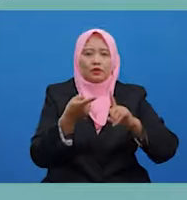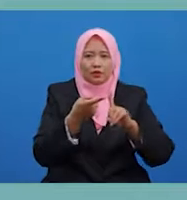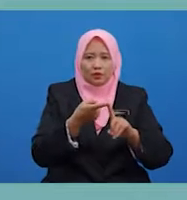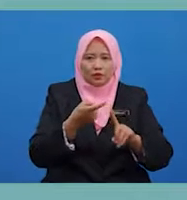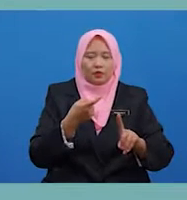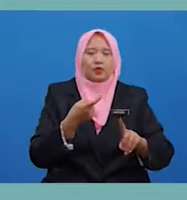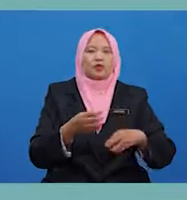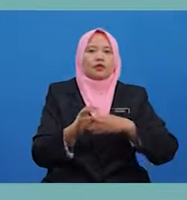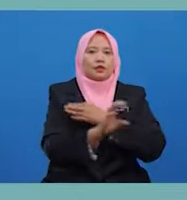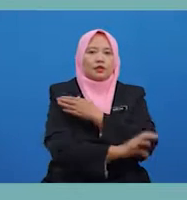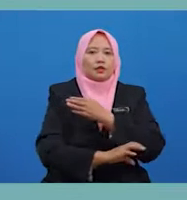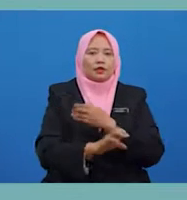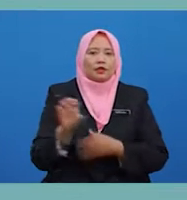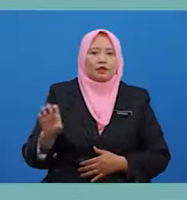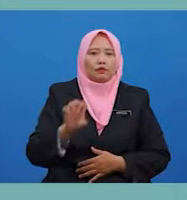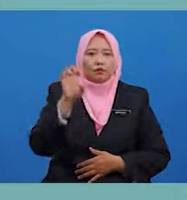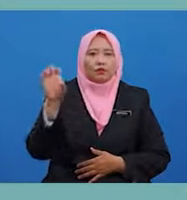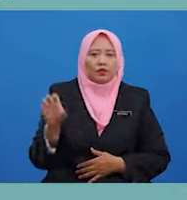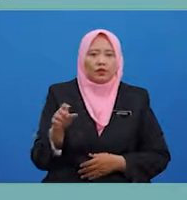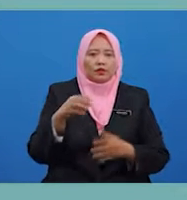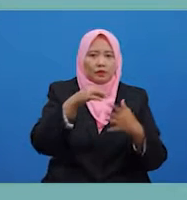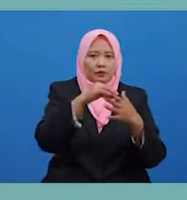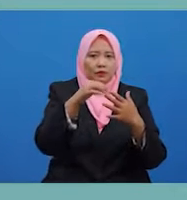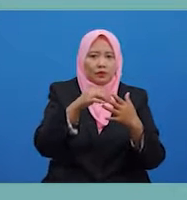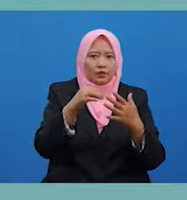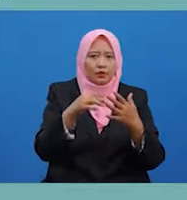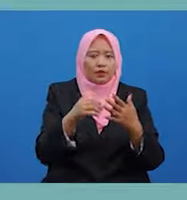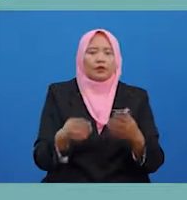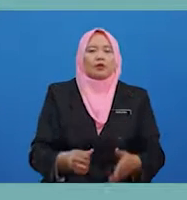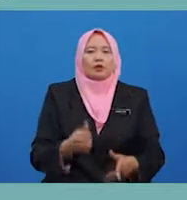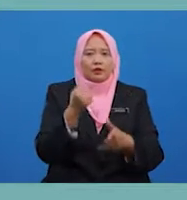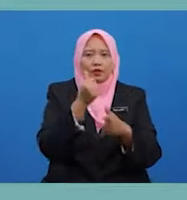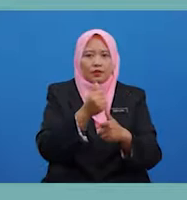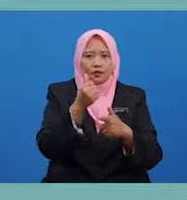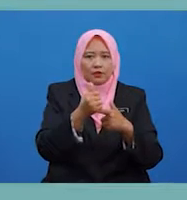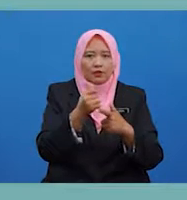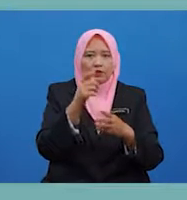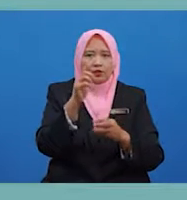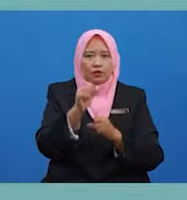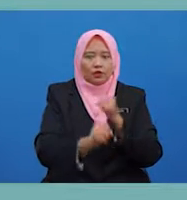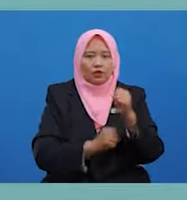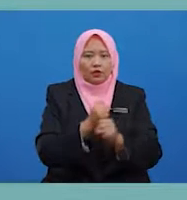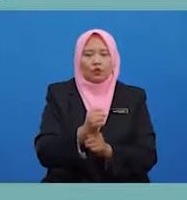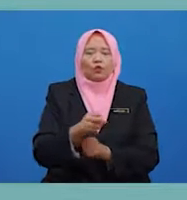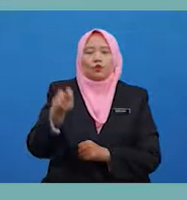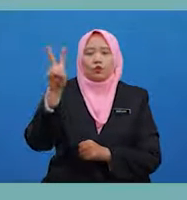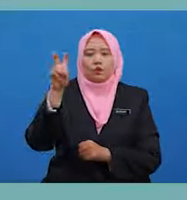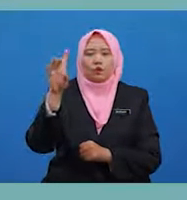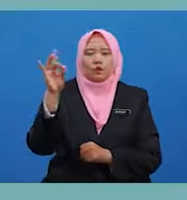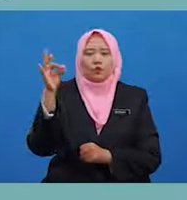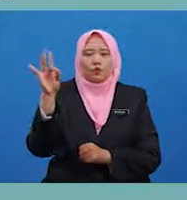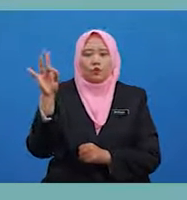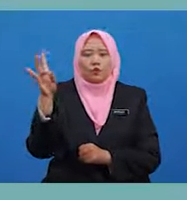ke Malaysia antara tahun 2017 dan 2018.